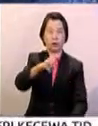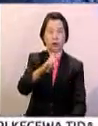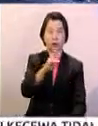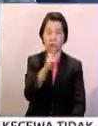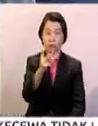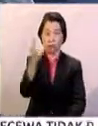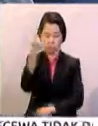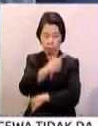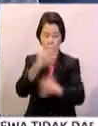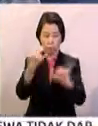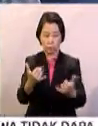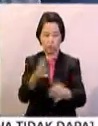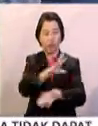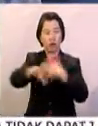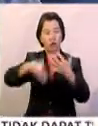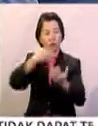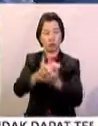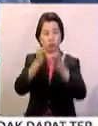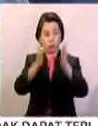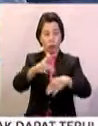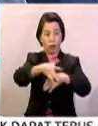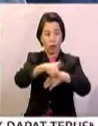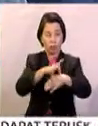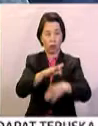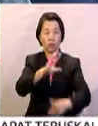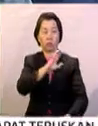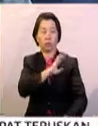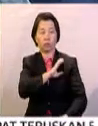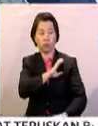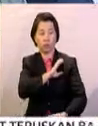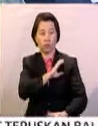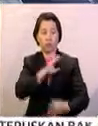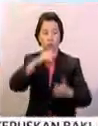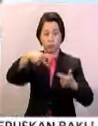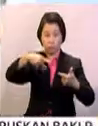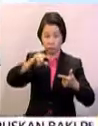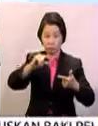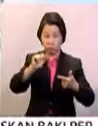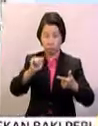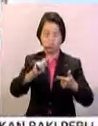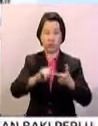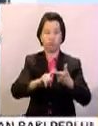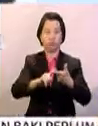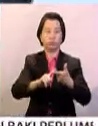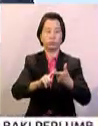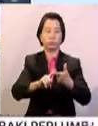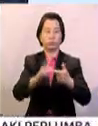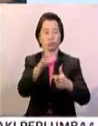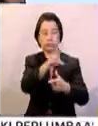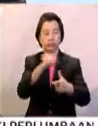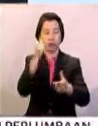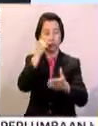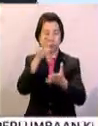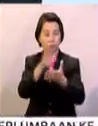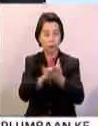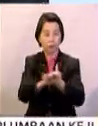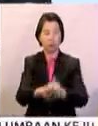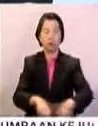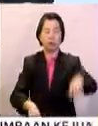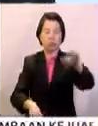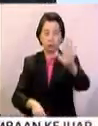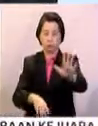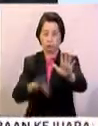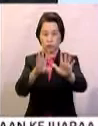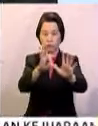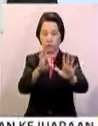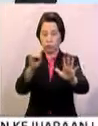pada hari ini, dan kesemua pengundi awal merupakan anggota pasukan gerakan UMN PGA termasuk pasangannya. Seramai